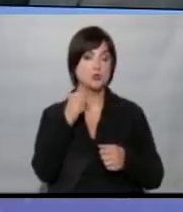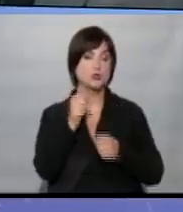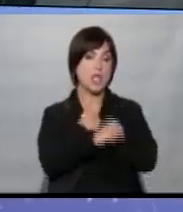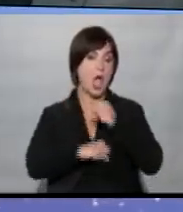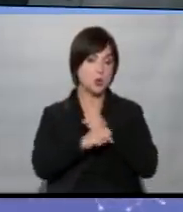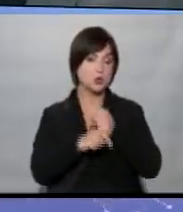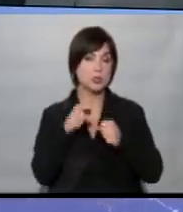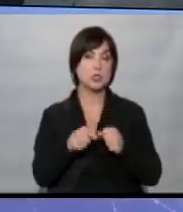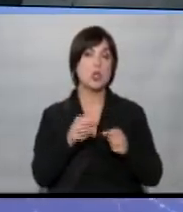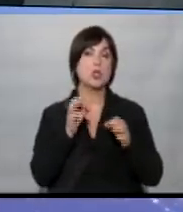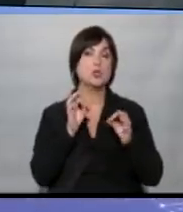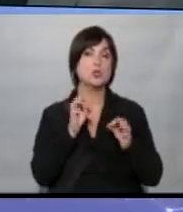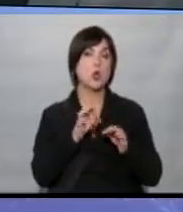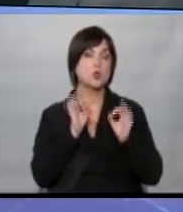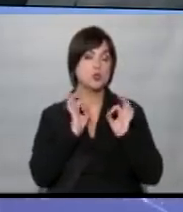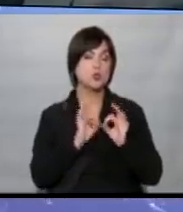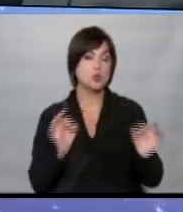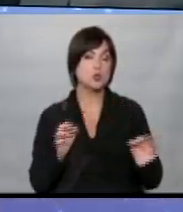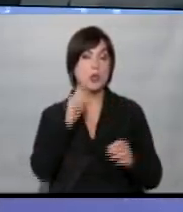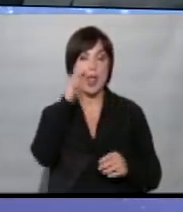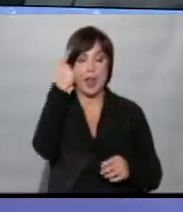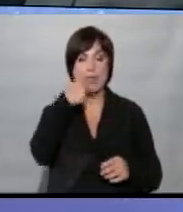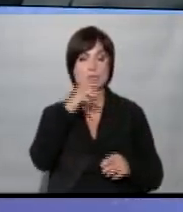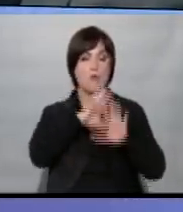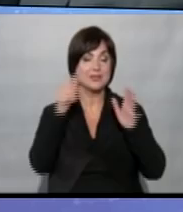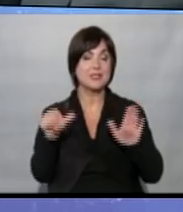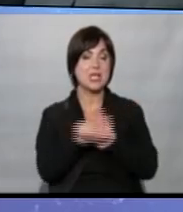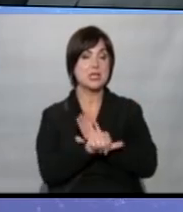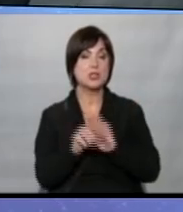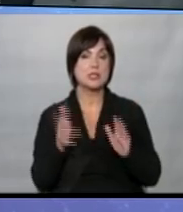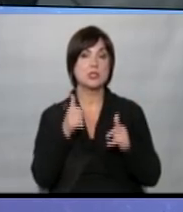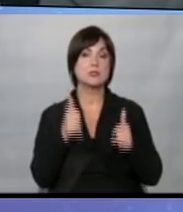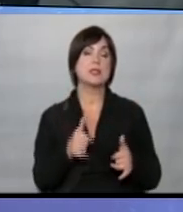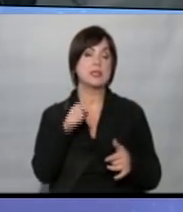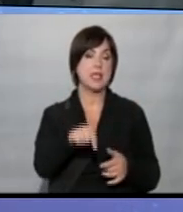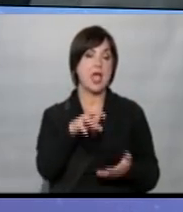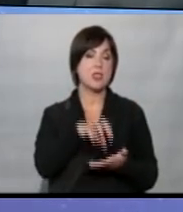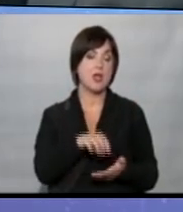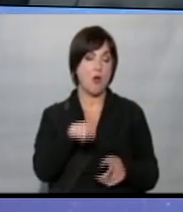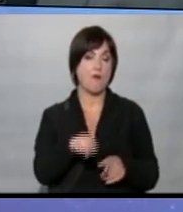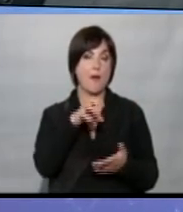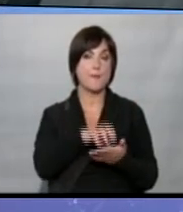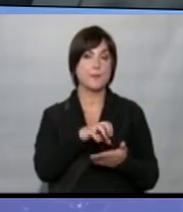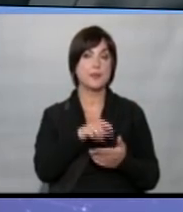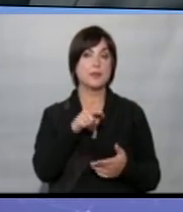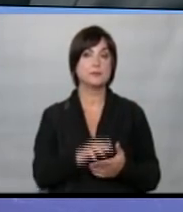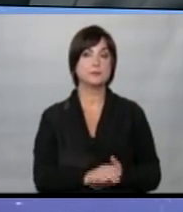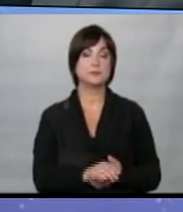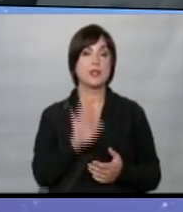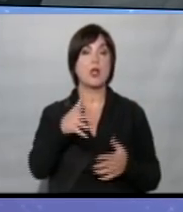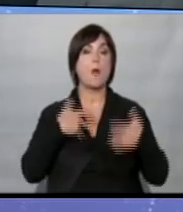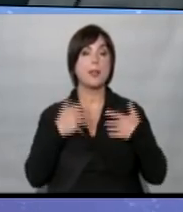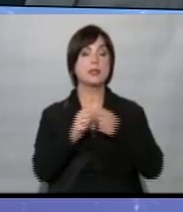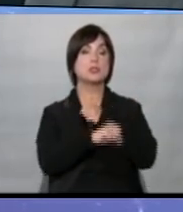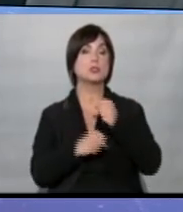со стручни лица. Меѓутоа, тоа сето се криеше и затоа сме денес каде што сме. Вие, како млади студенти, да